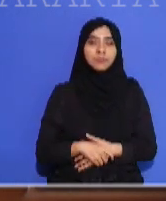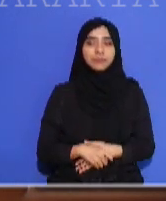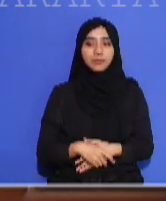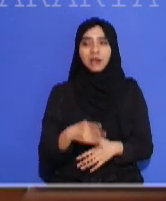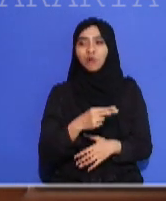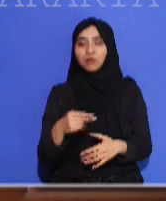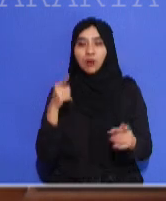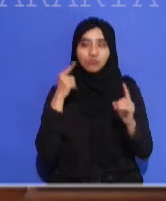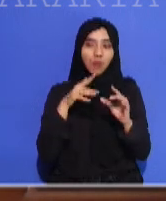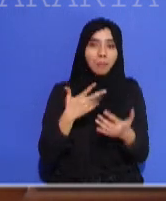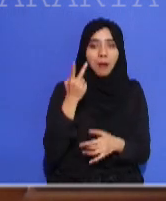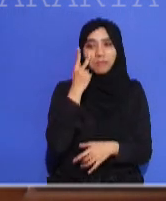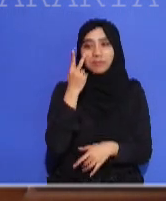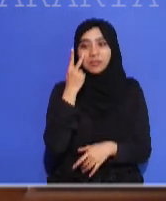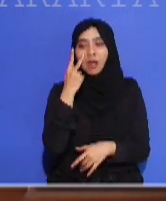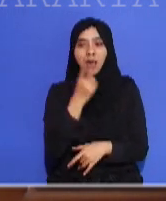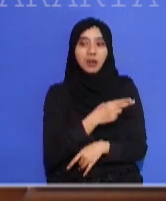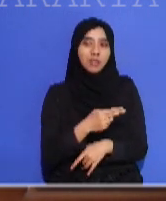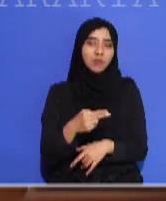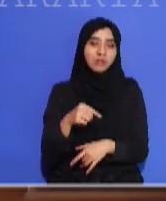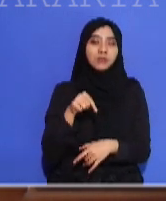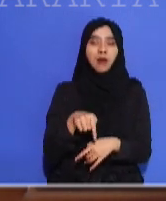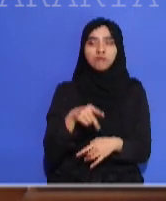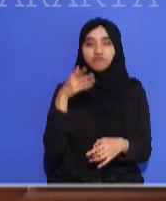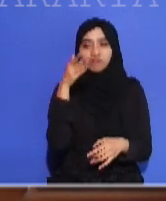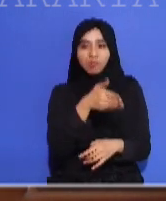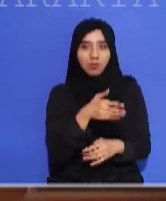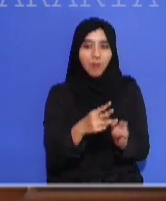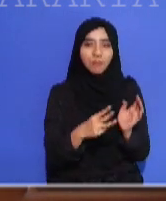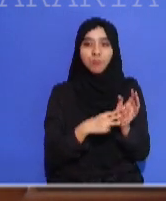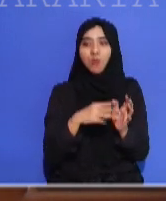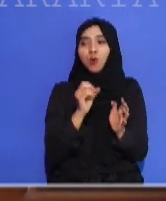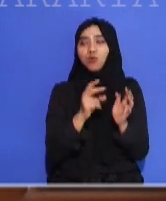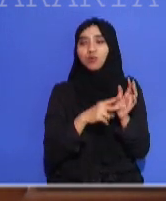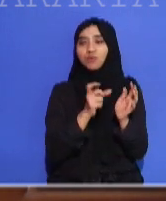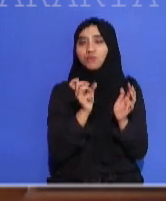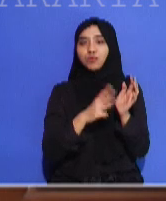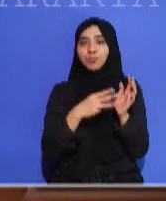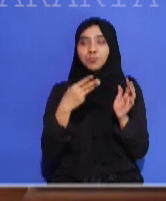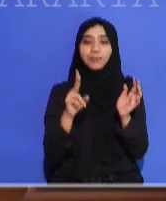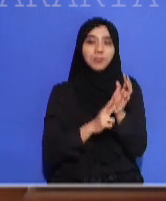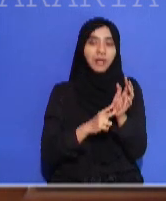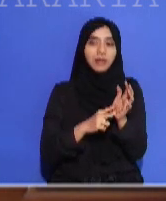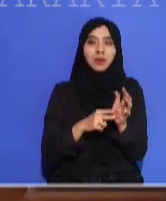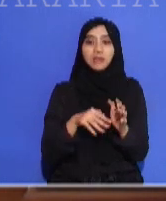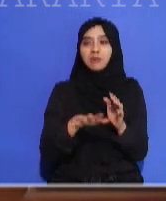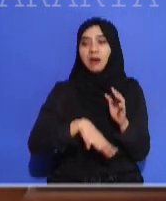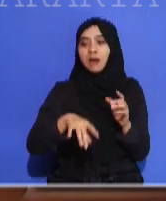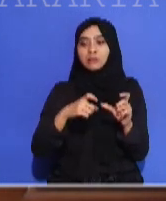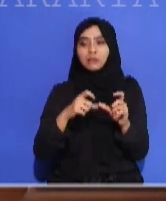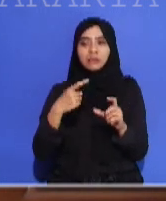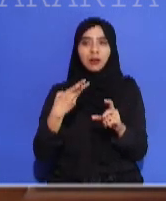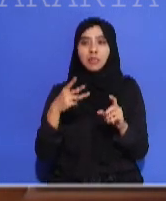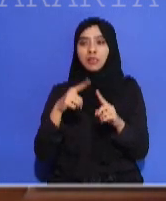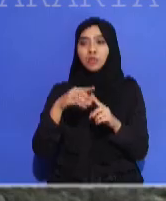lebeting jagi kamardikan. Panjenengan saged ngendangi monumen perjuangan Sanon ingkang dumunung ing Sentolo Lor, Sentolo Kulon